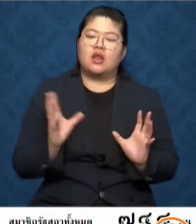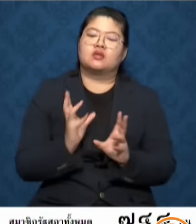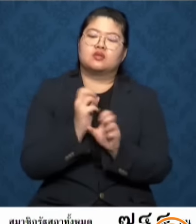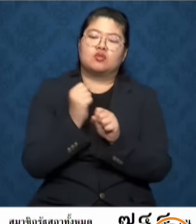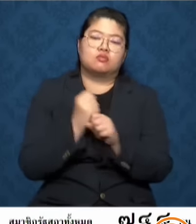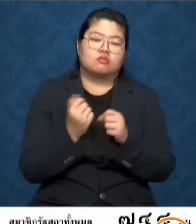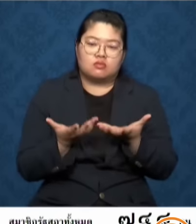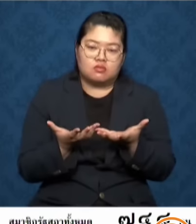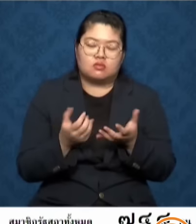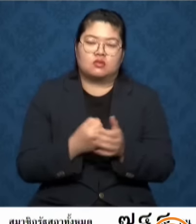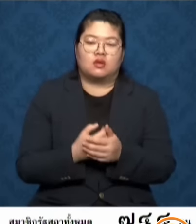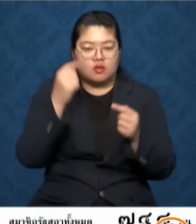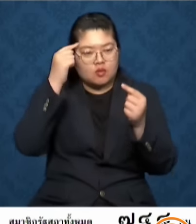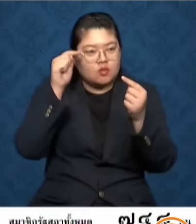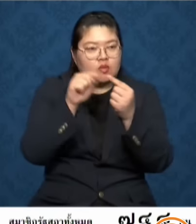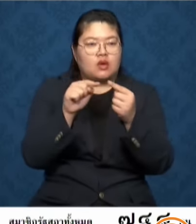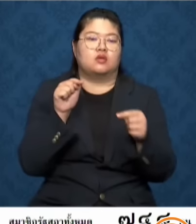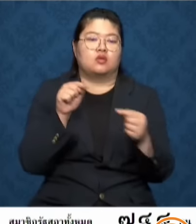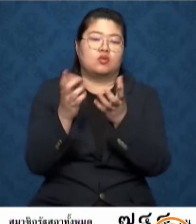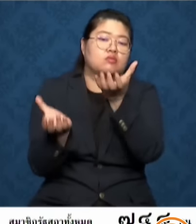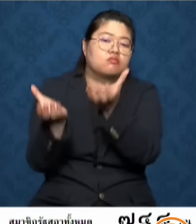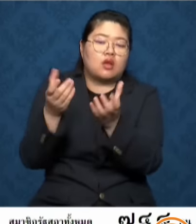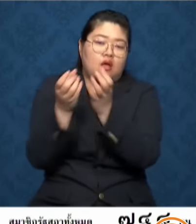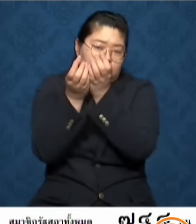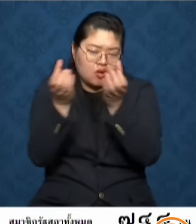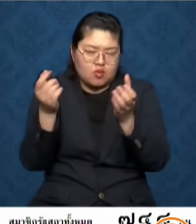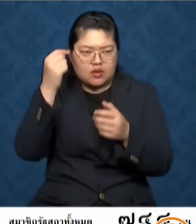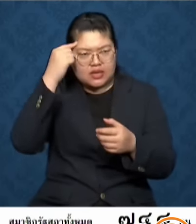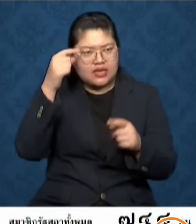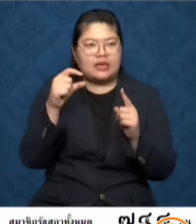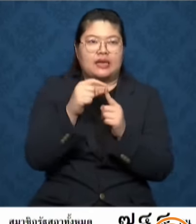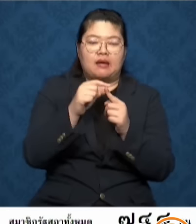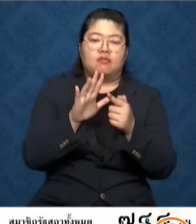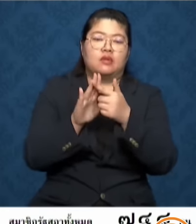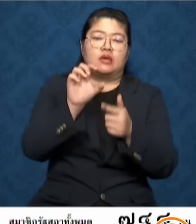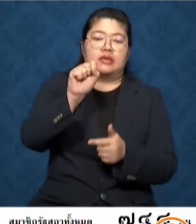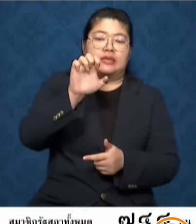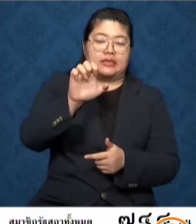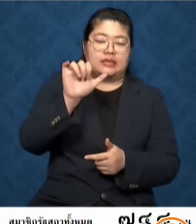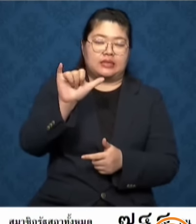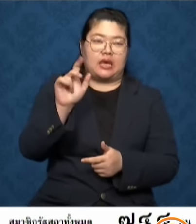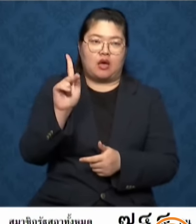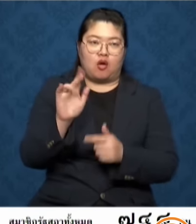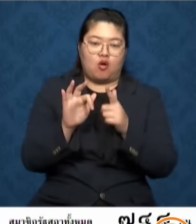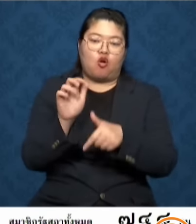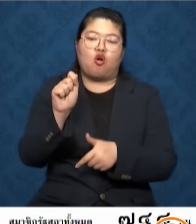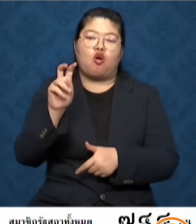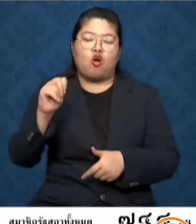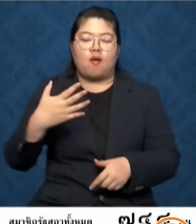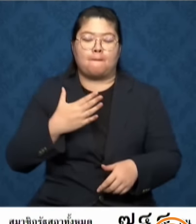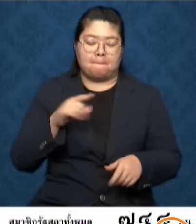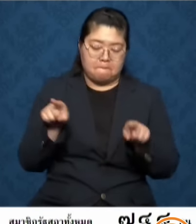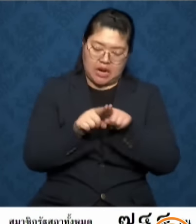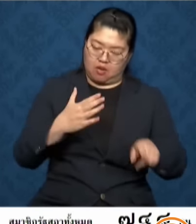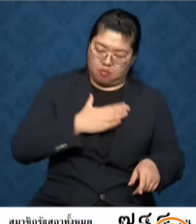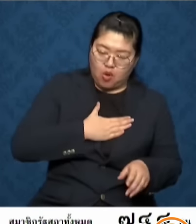รับปตรความคำวาเสียก่อนเหมอนกผมหรอตีความวเสียก่อนเหมือน